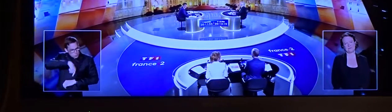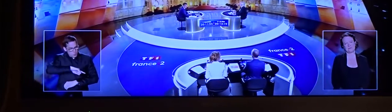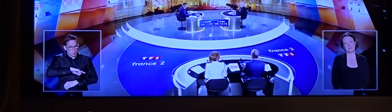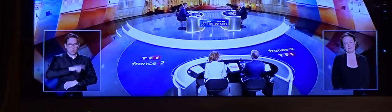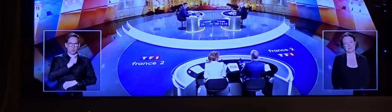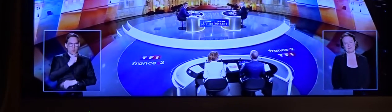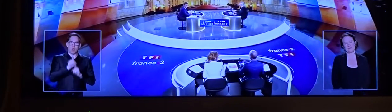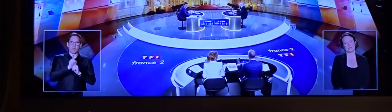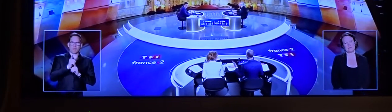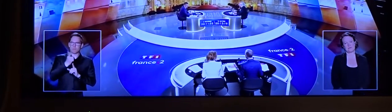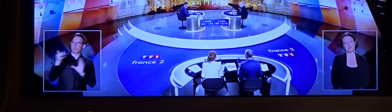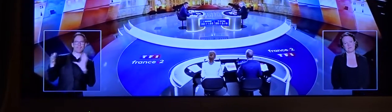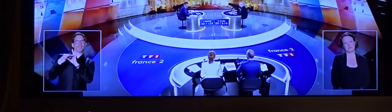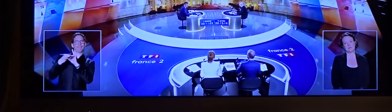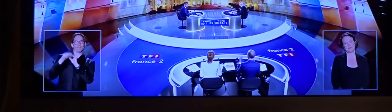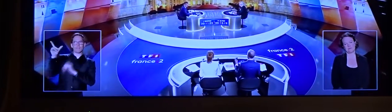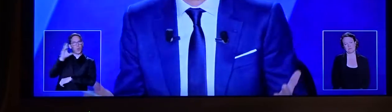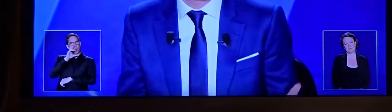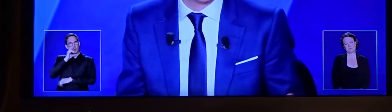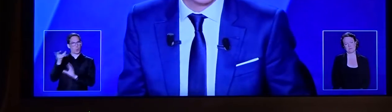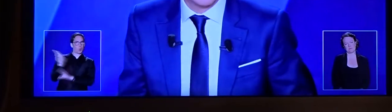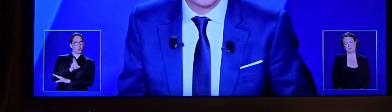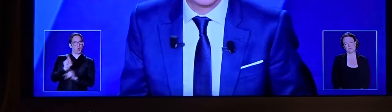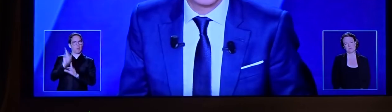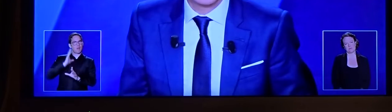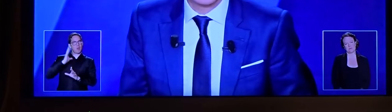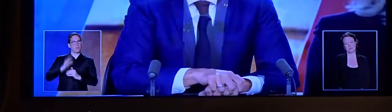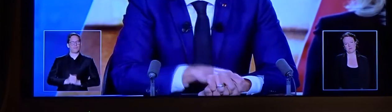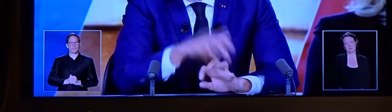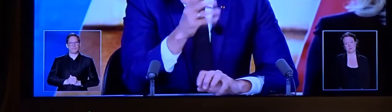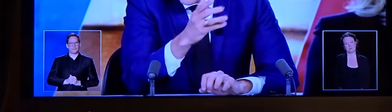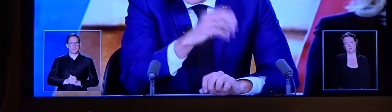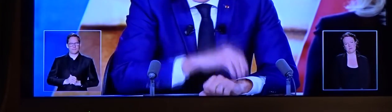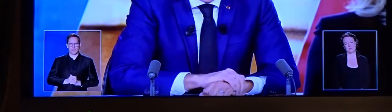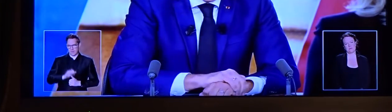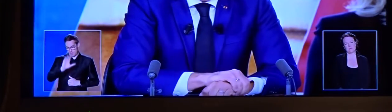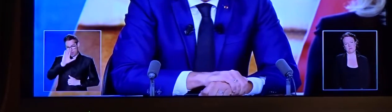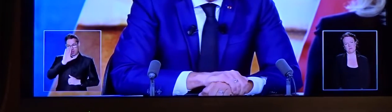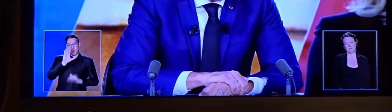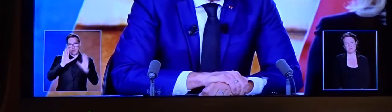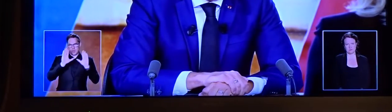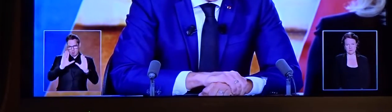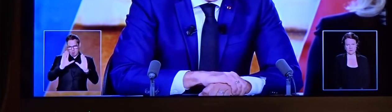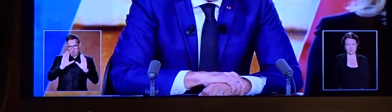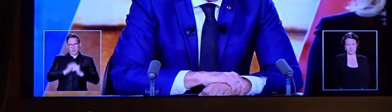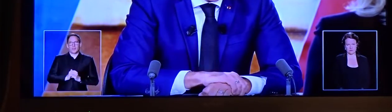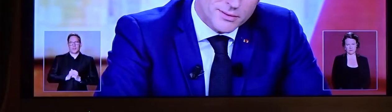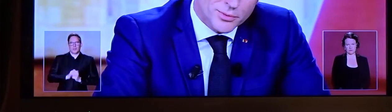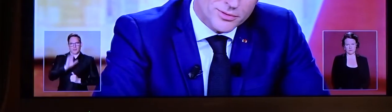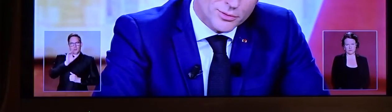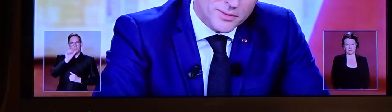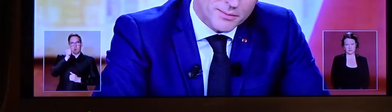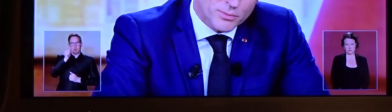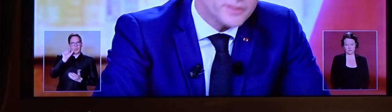Vladimir Poutine comme un partenaire à part entière, un partenaire comme un autre ? Bon, d'abord, je en note